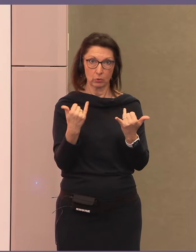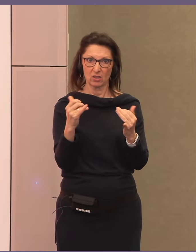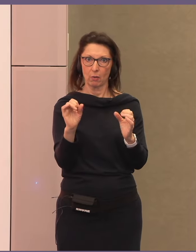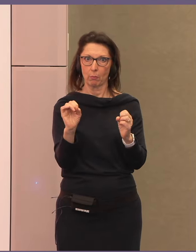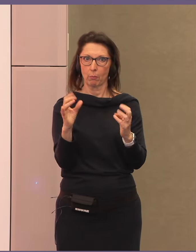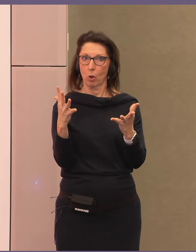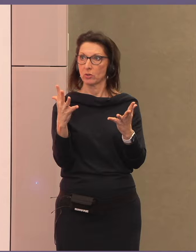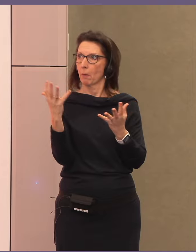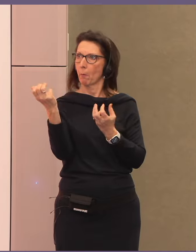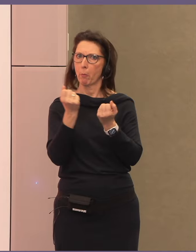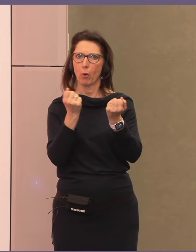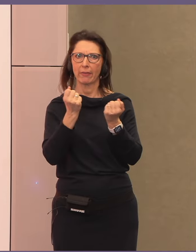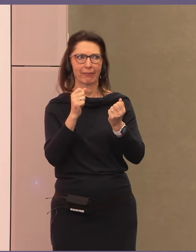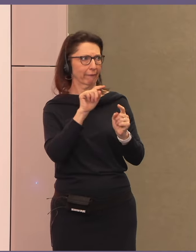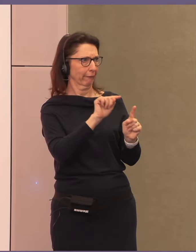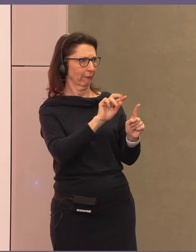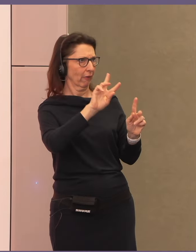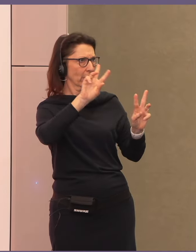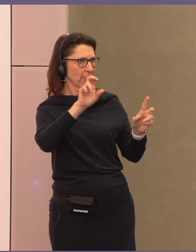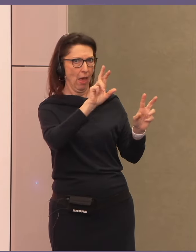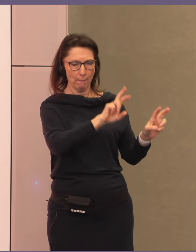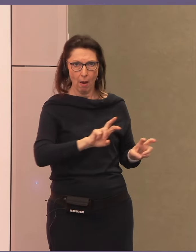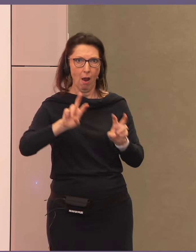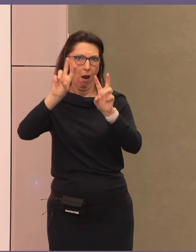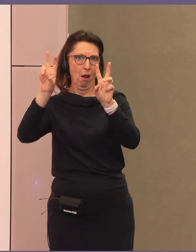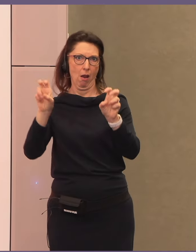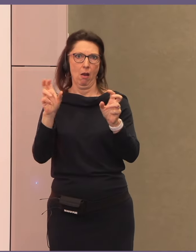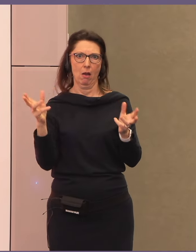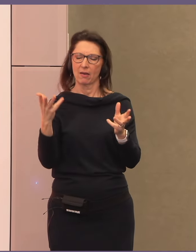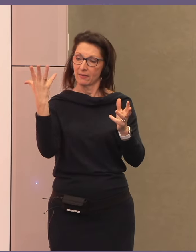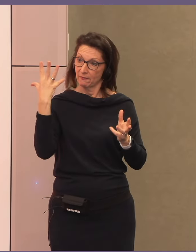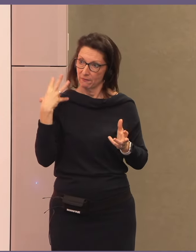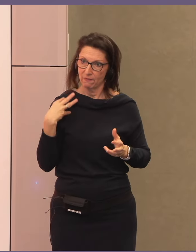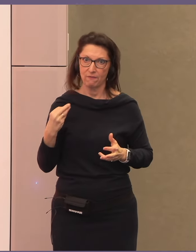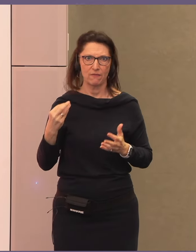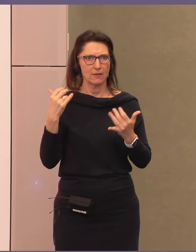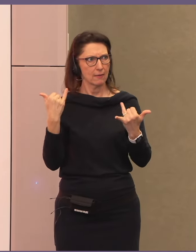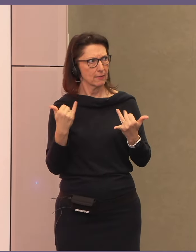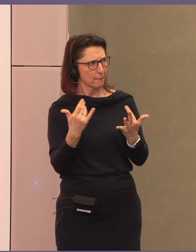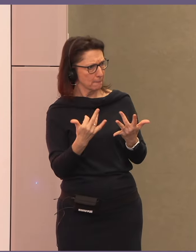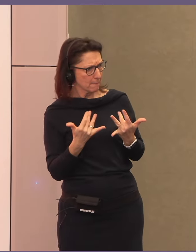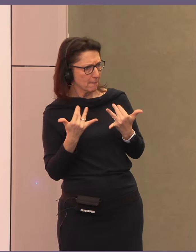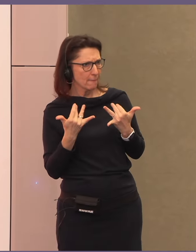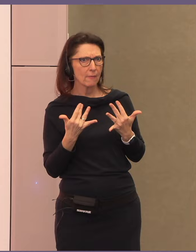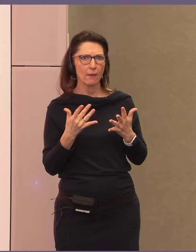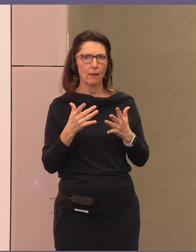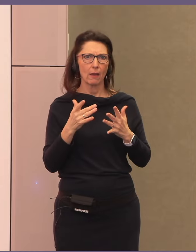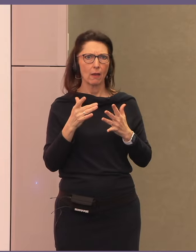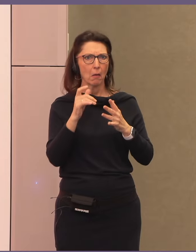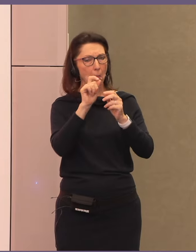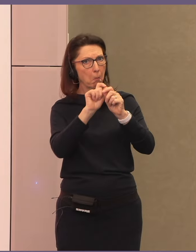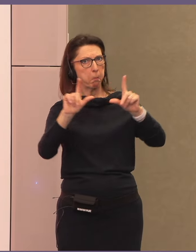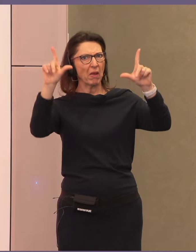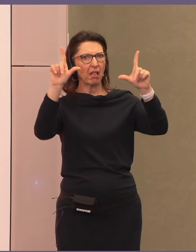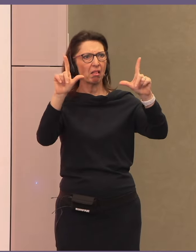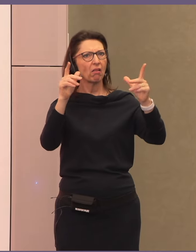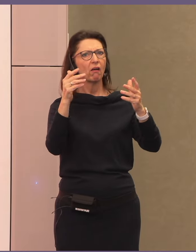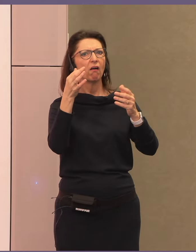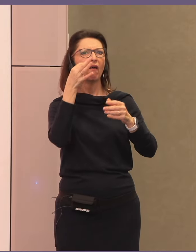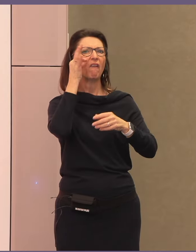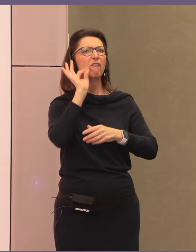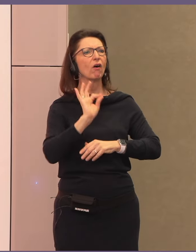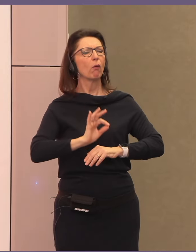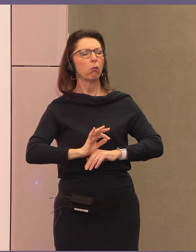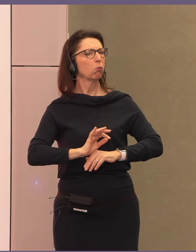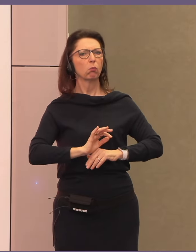einer politischen Auseinandersetzung steht. Wo wieder durchschlägt dieses Frauenbild, dass Frauen nicht das Recht